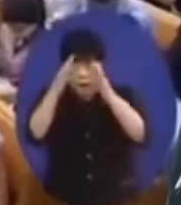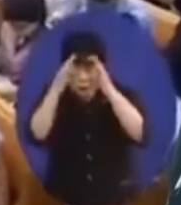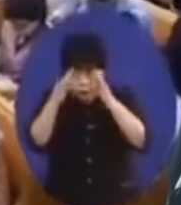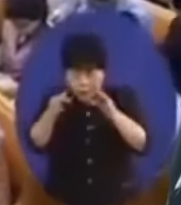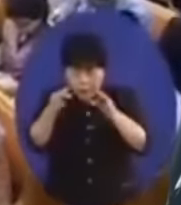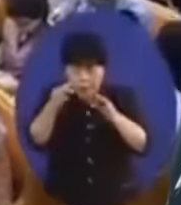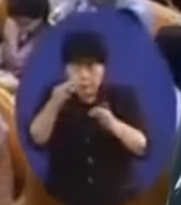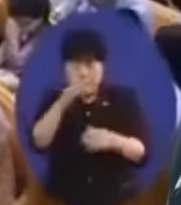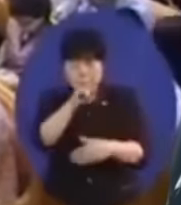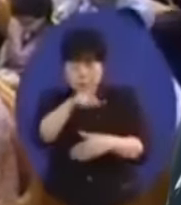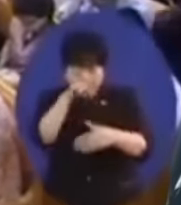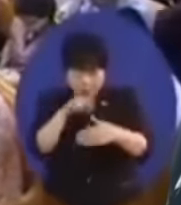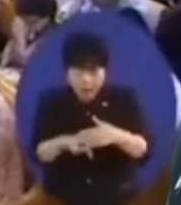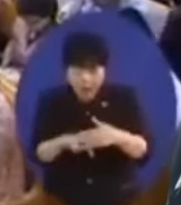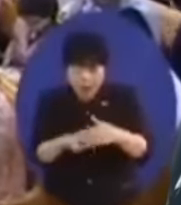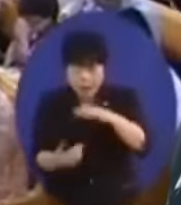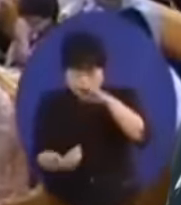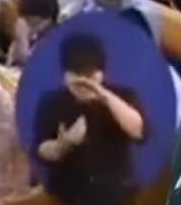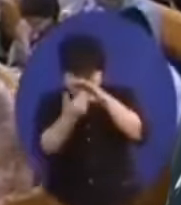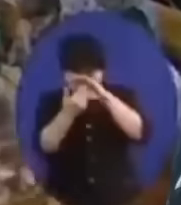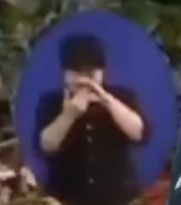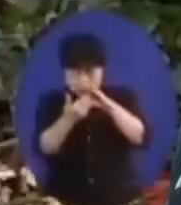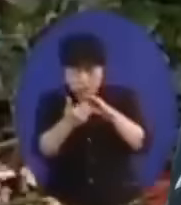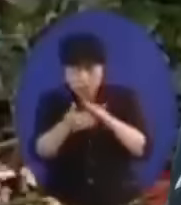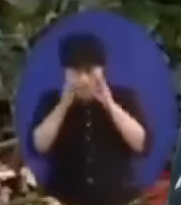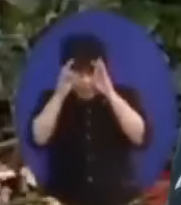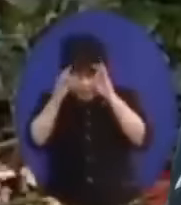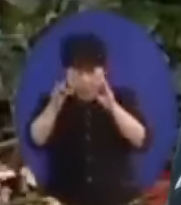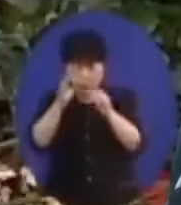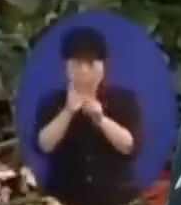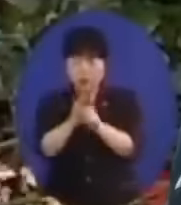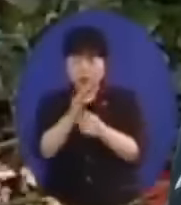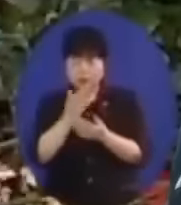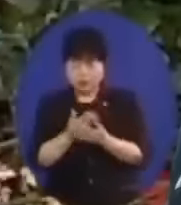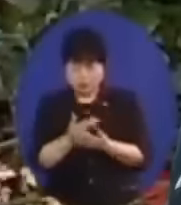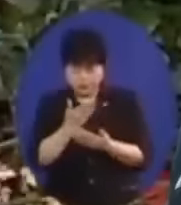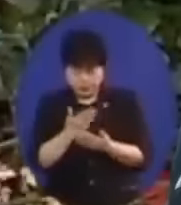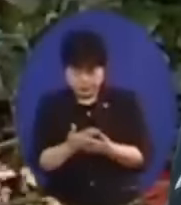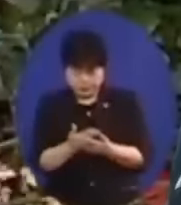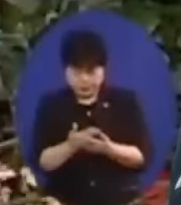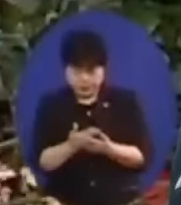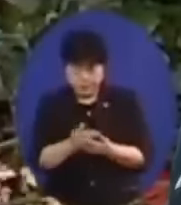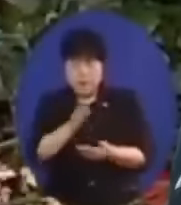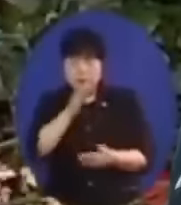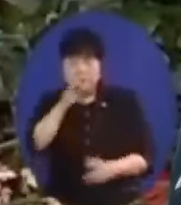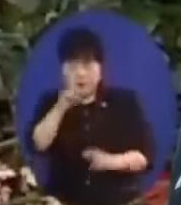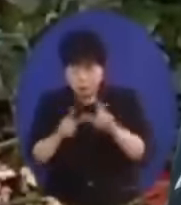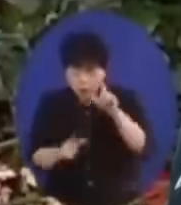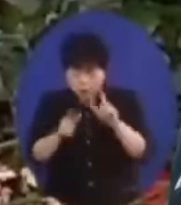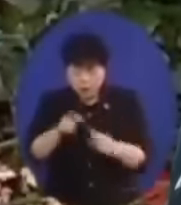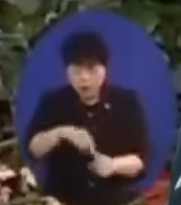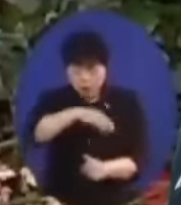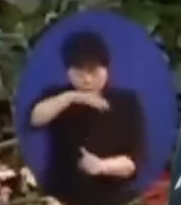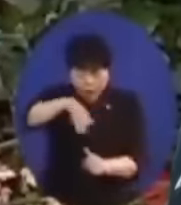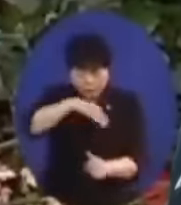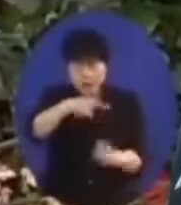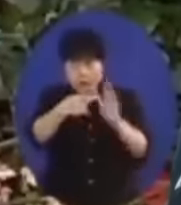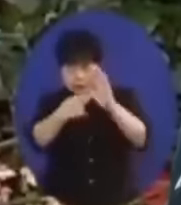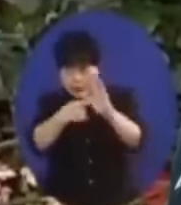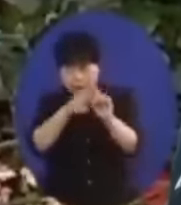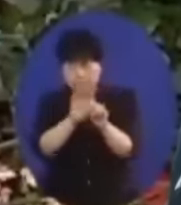것들이 마음속에 이루어진 것을 바라보게 도와주시옵시고 실상이 환경 속에